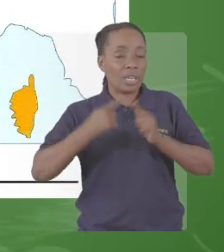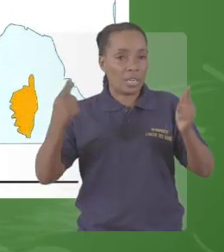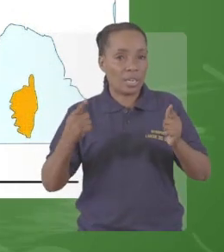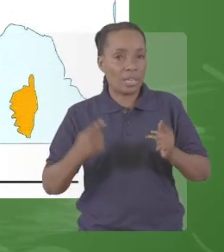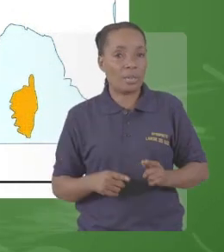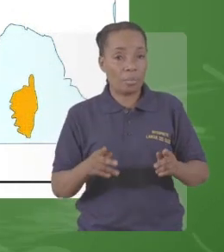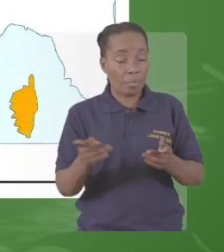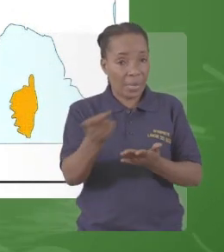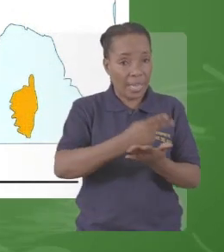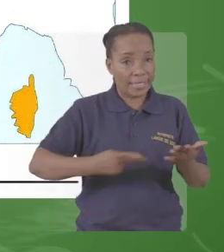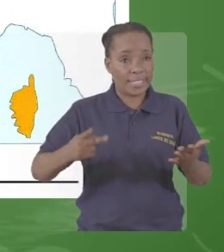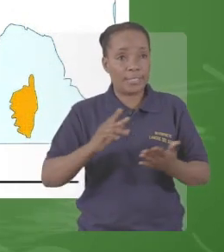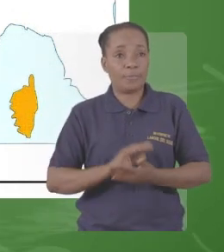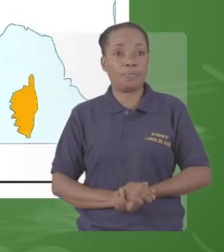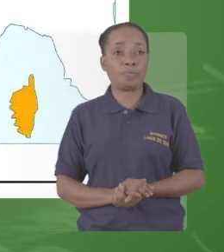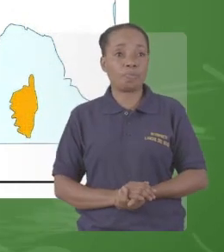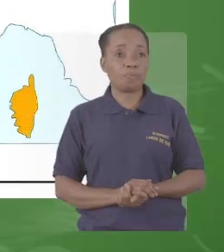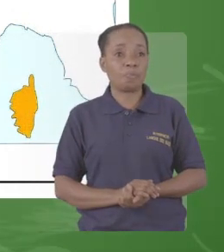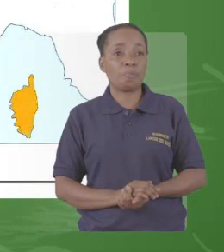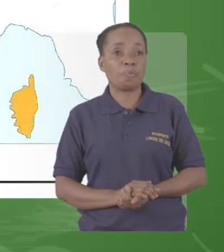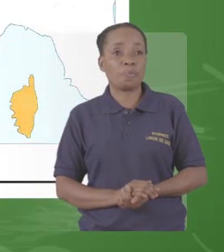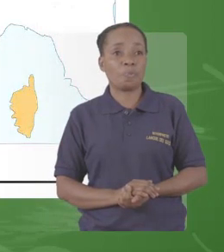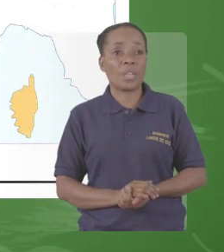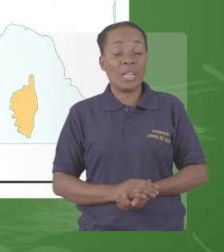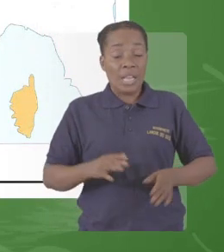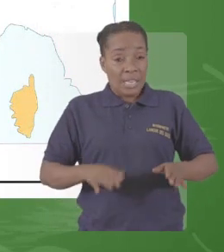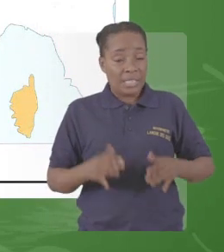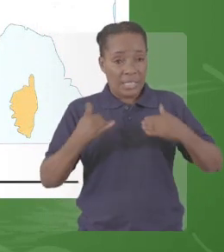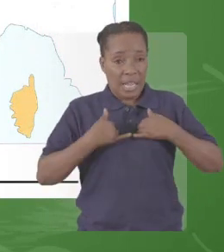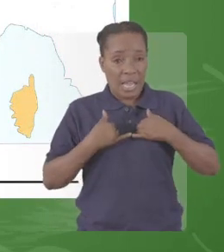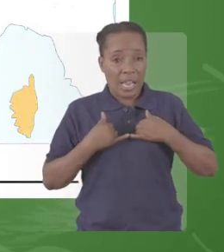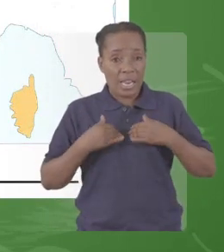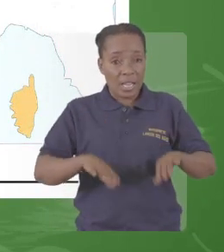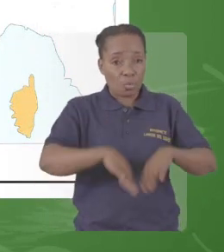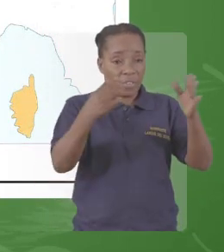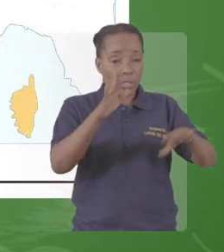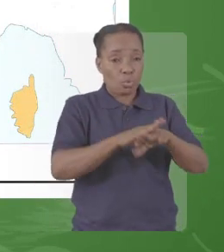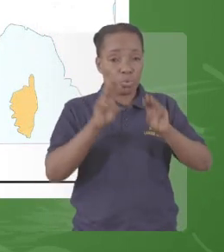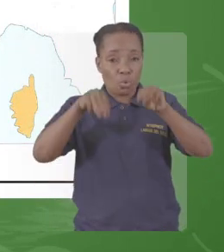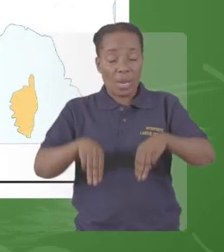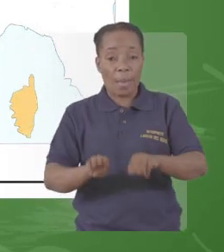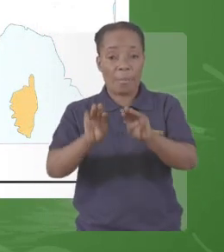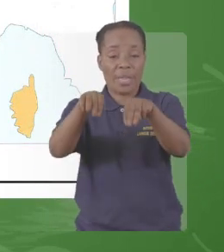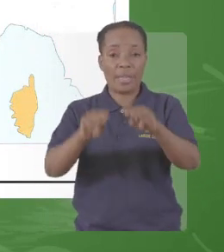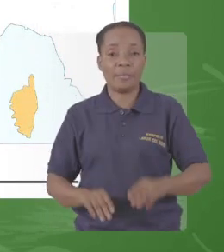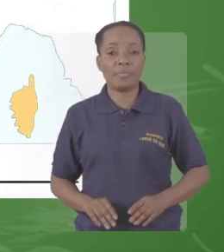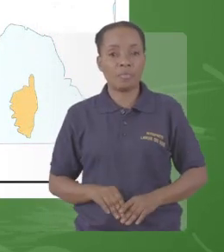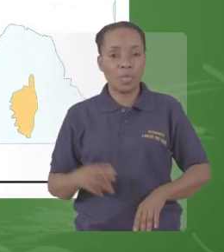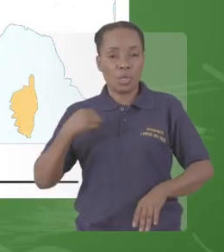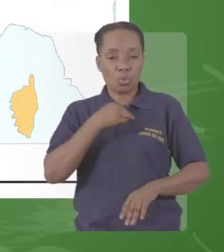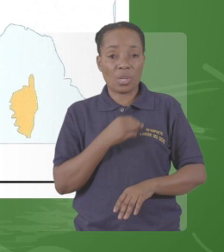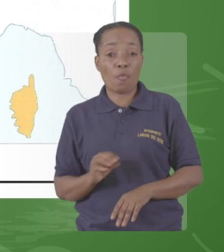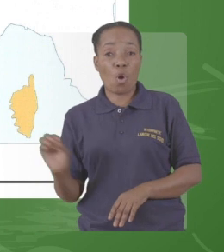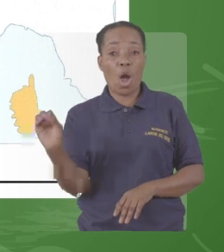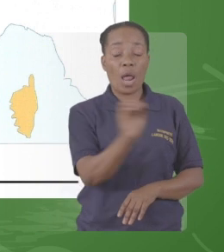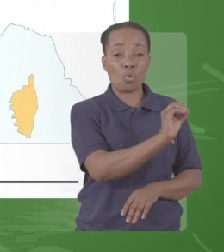système, les ouvertures maritimes. Nous avons l'océan Atlantique à l'ouest, la mer